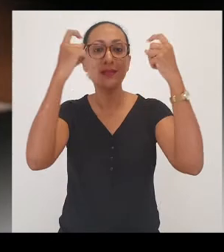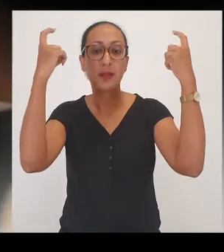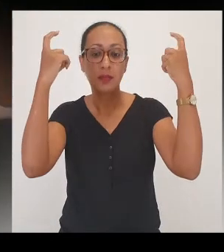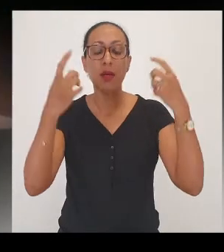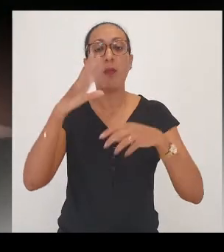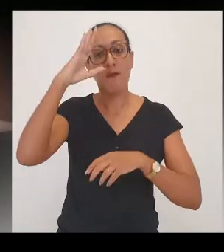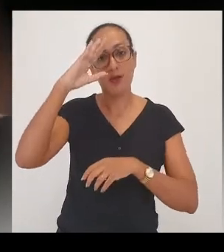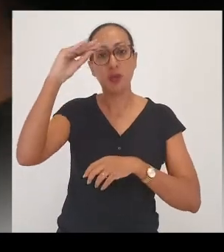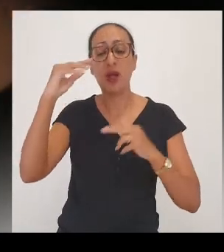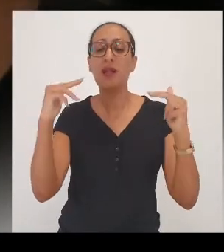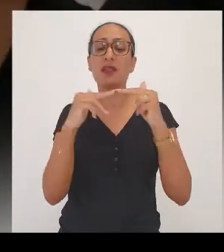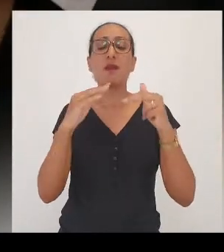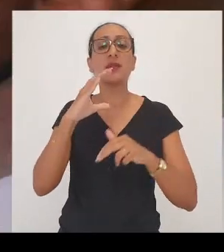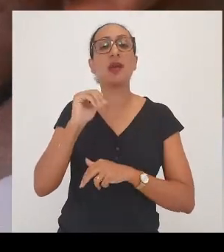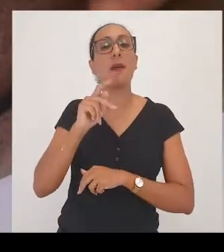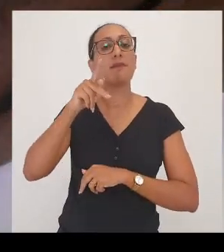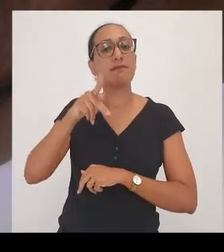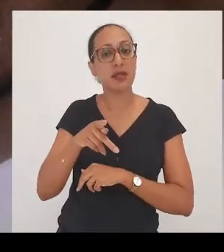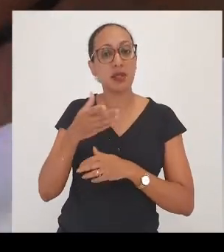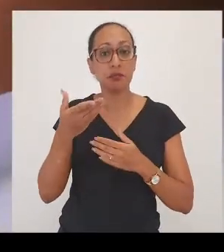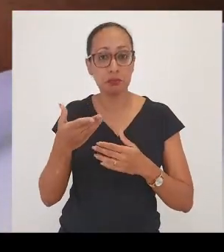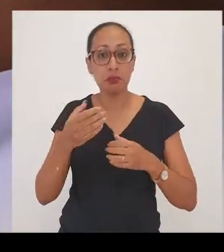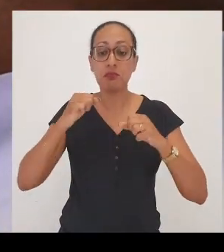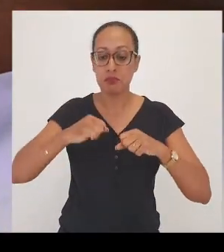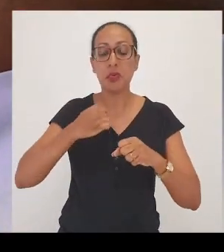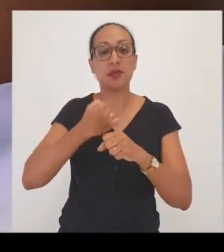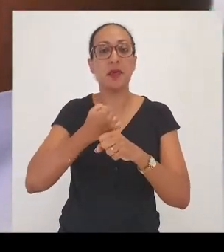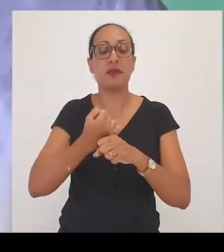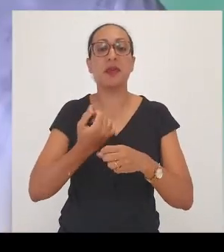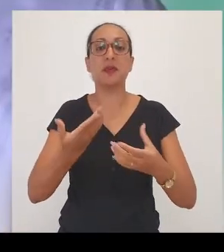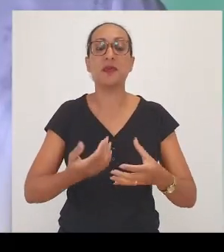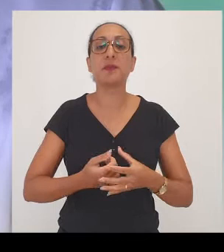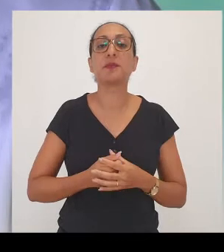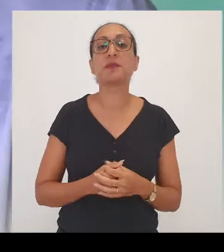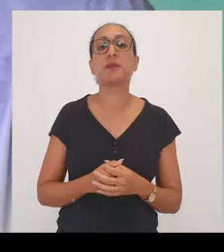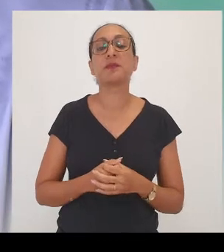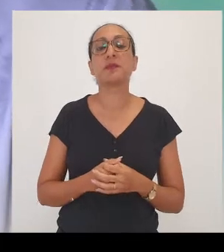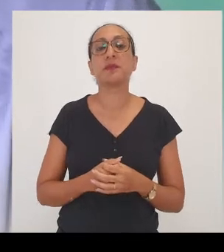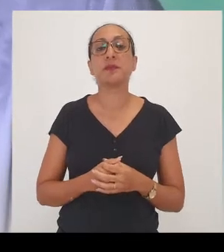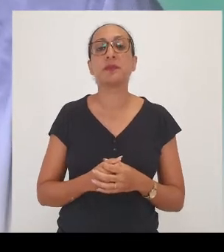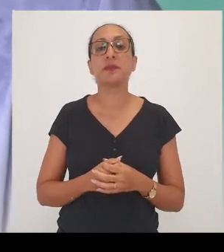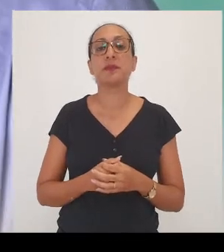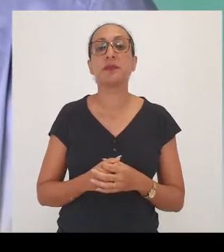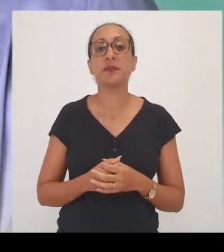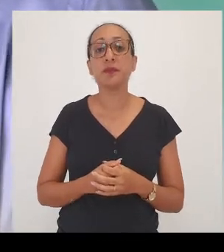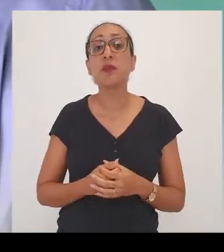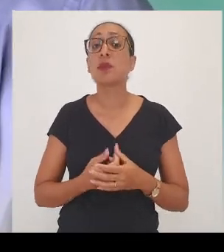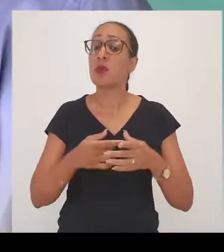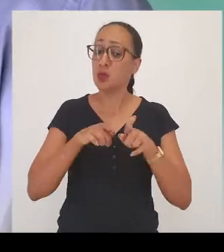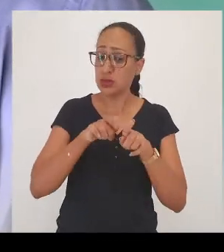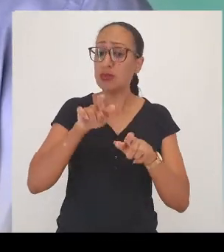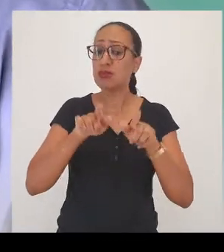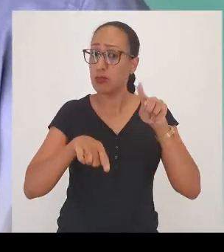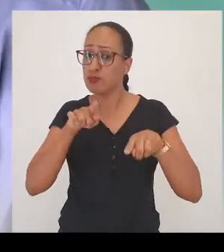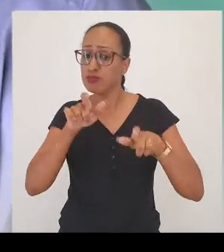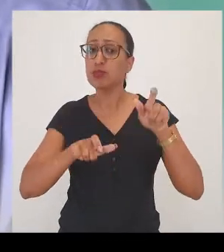qui est l'évaluation finale, qui est de niveau CAP, leur permet aussi de travailler en entreprise. Mais nous avons souvent aussi